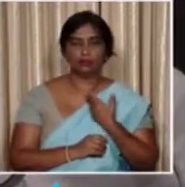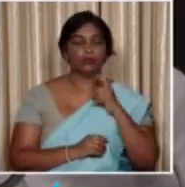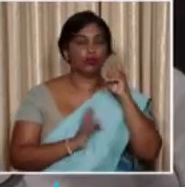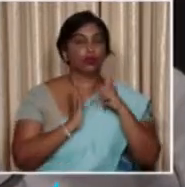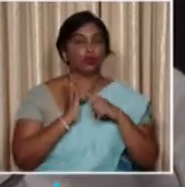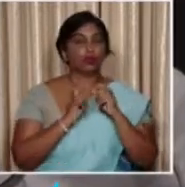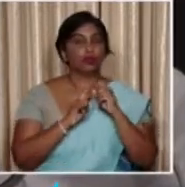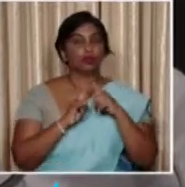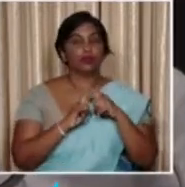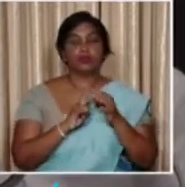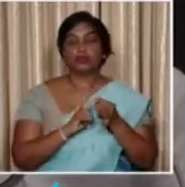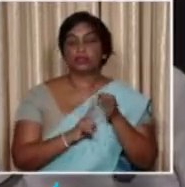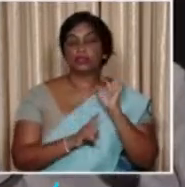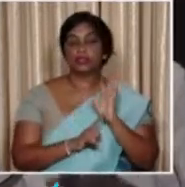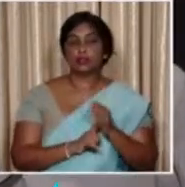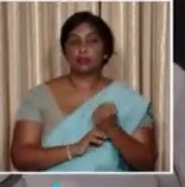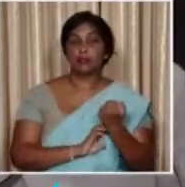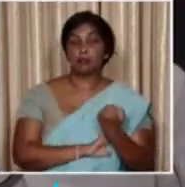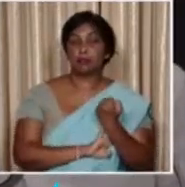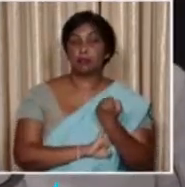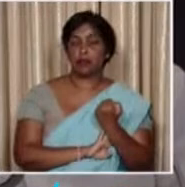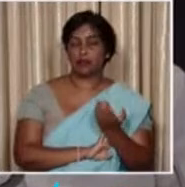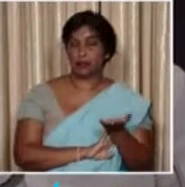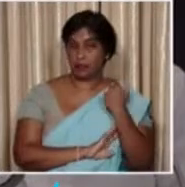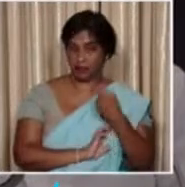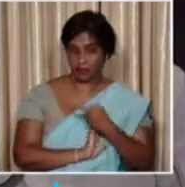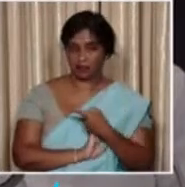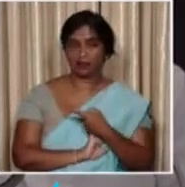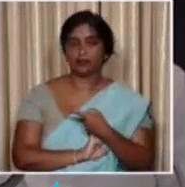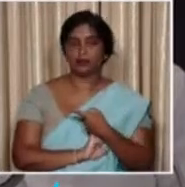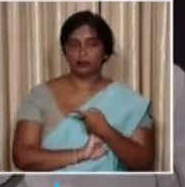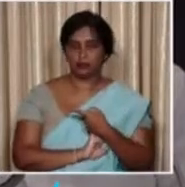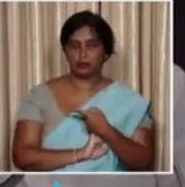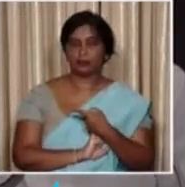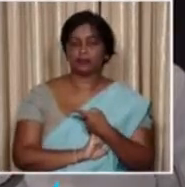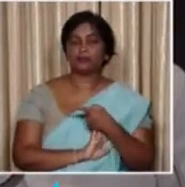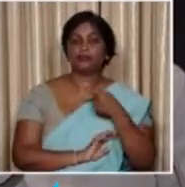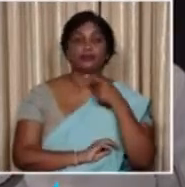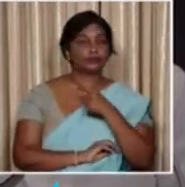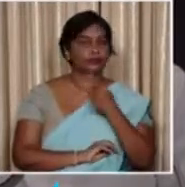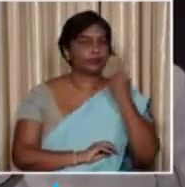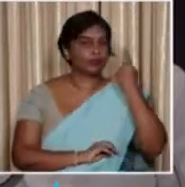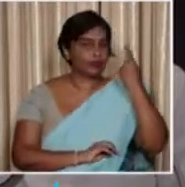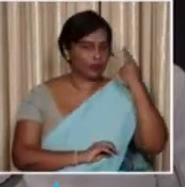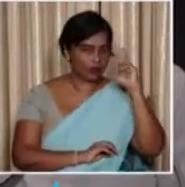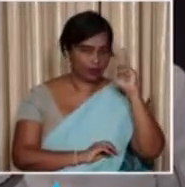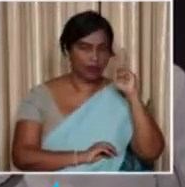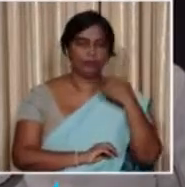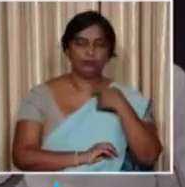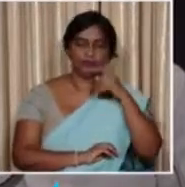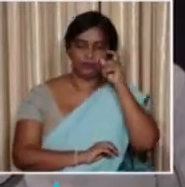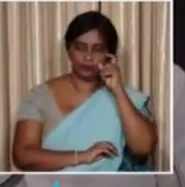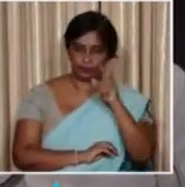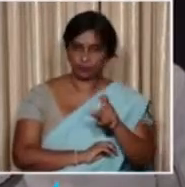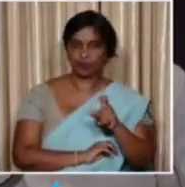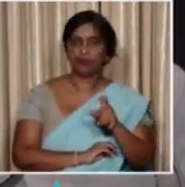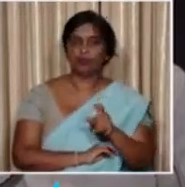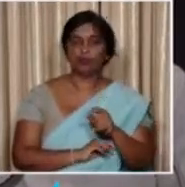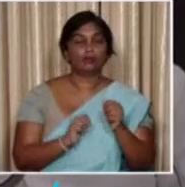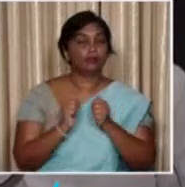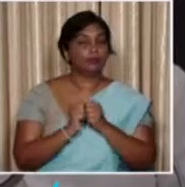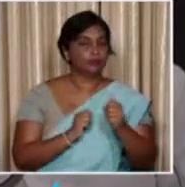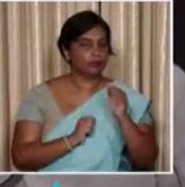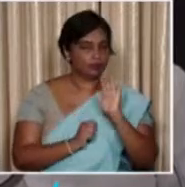කමිටුවේ සභාපතිවරයාට විශාල බලතලයක් තියෙන කෙනෙක් හැබැයි එතුමා ඊයේ අපි දැක්කා කටයුතු